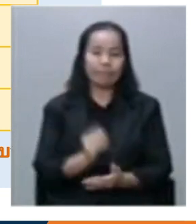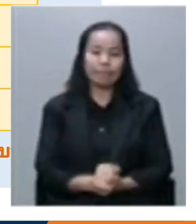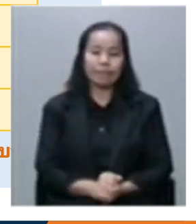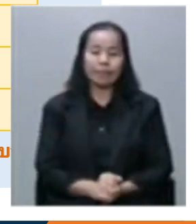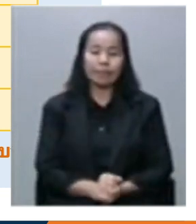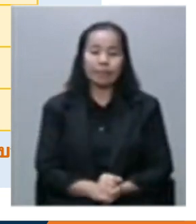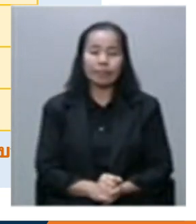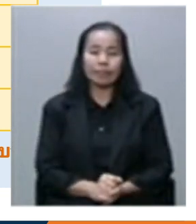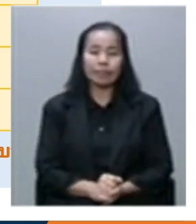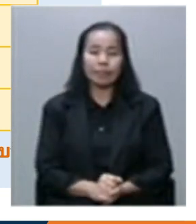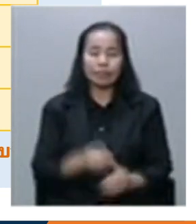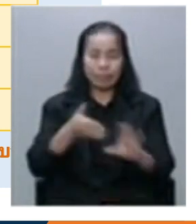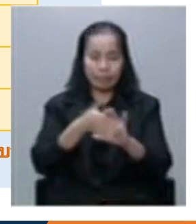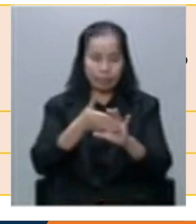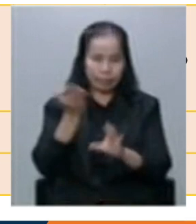ครับอีกครั้งนึงครับ